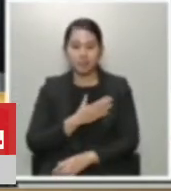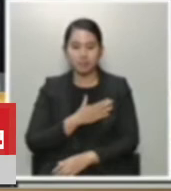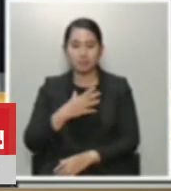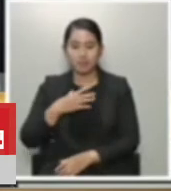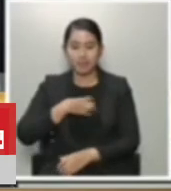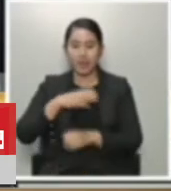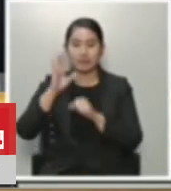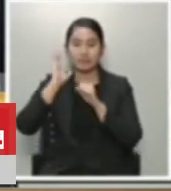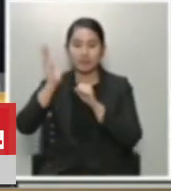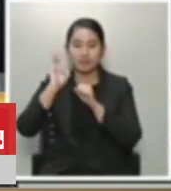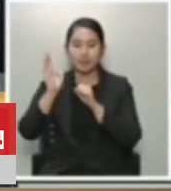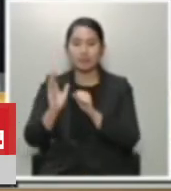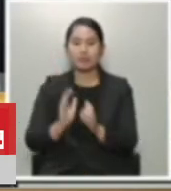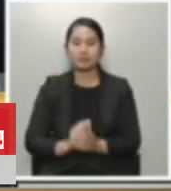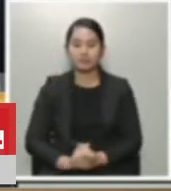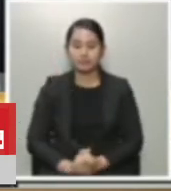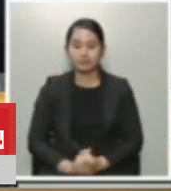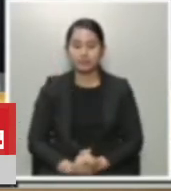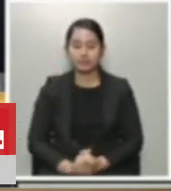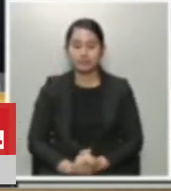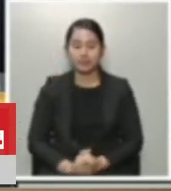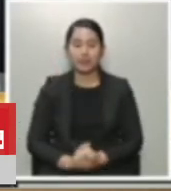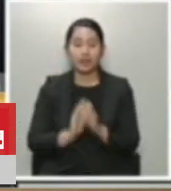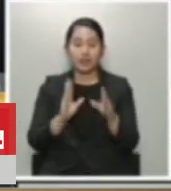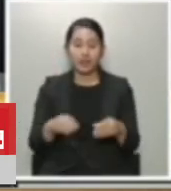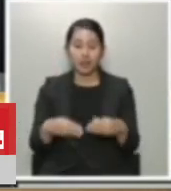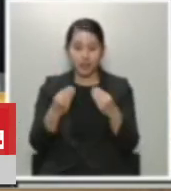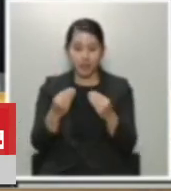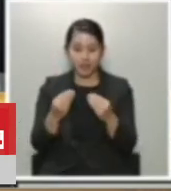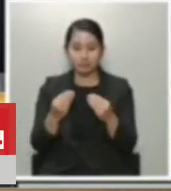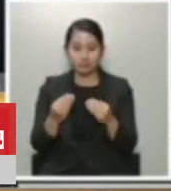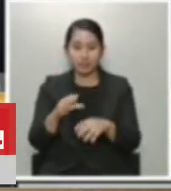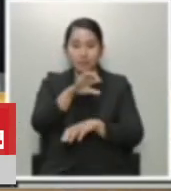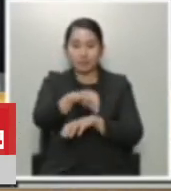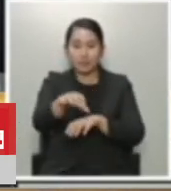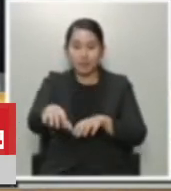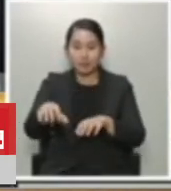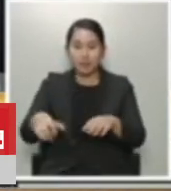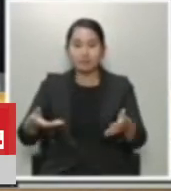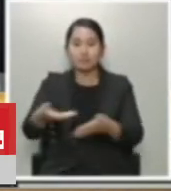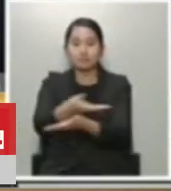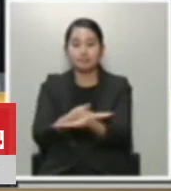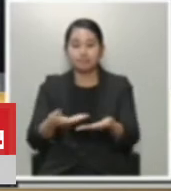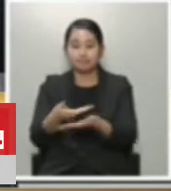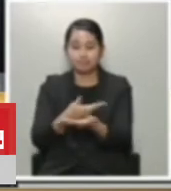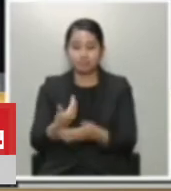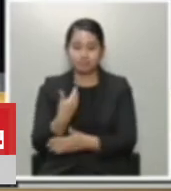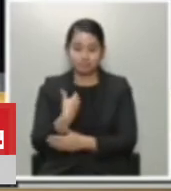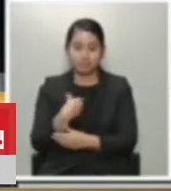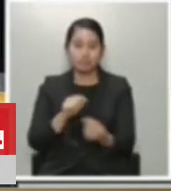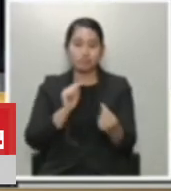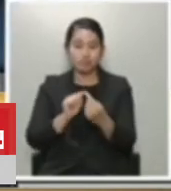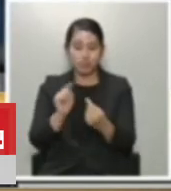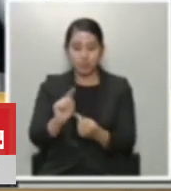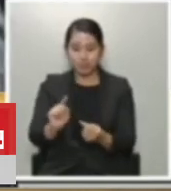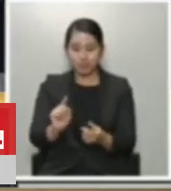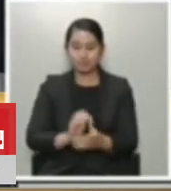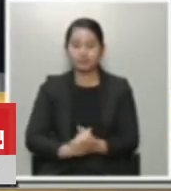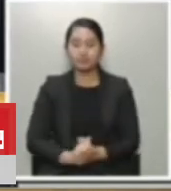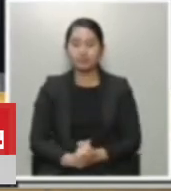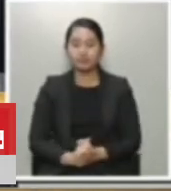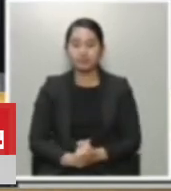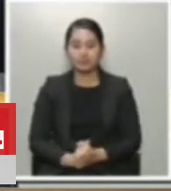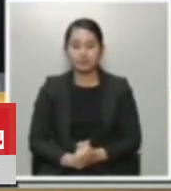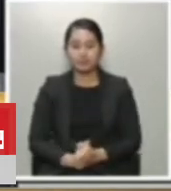ออนุญาตนำเรียนท่านประธานเพื่อที่จะให้หน่วยงานได้รับไปพิจารณานะครับโดยเฉพาะประเด็นนะครับในพื้นที่นะครับ